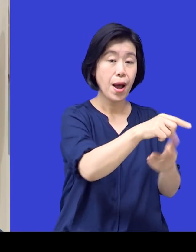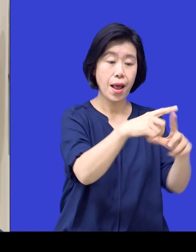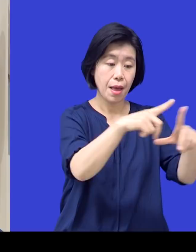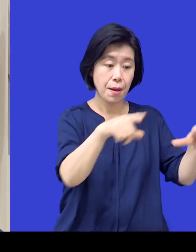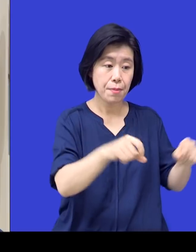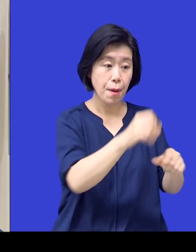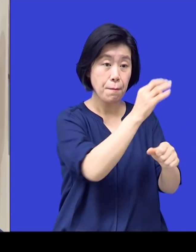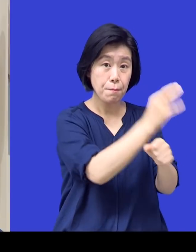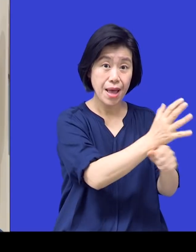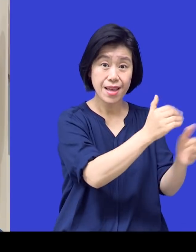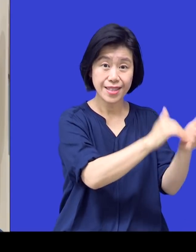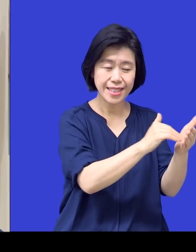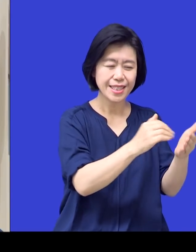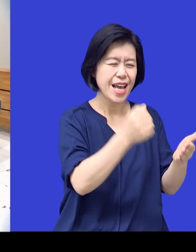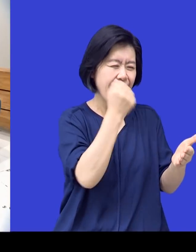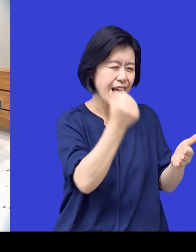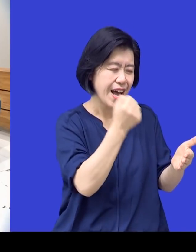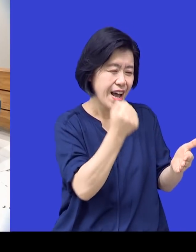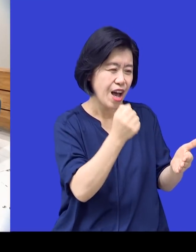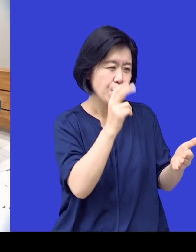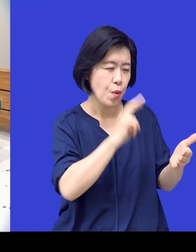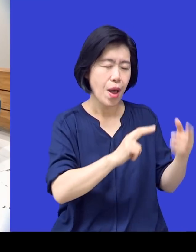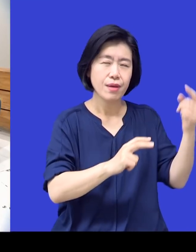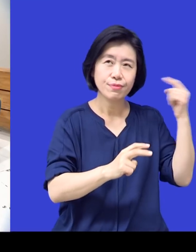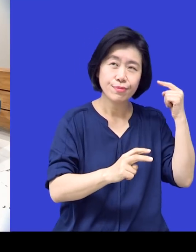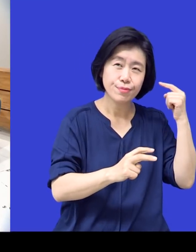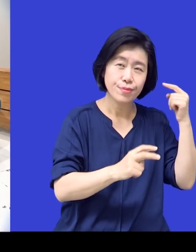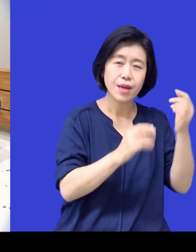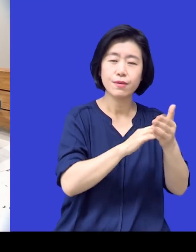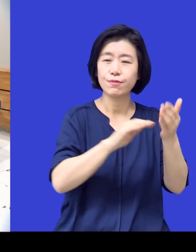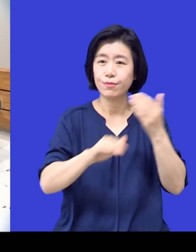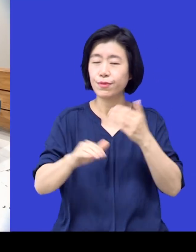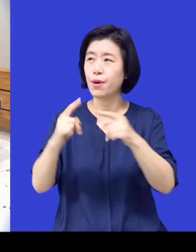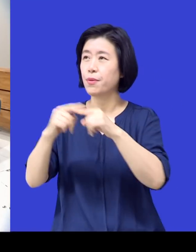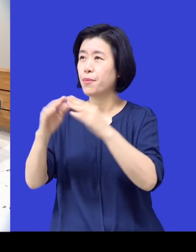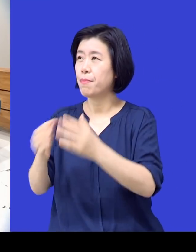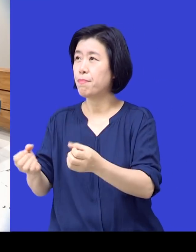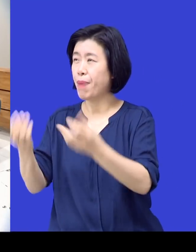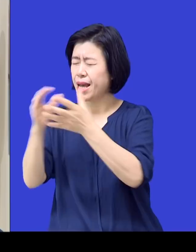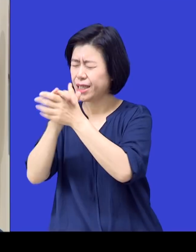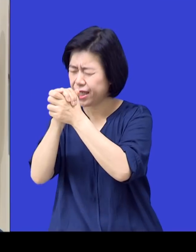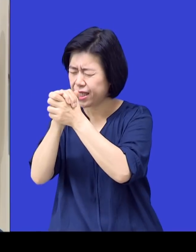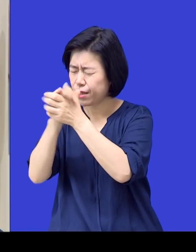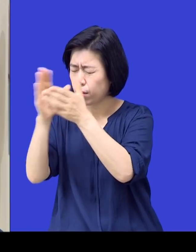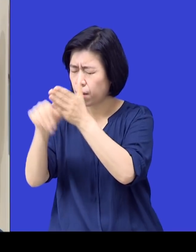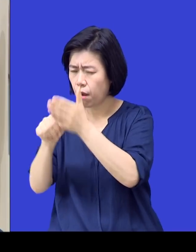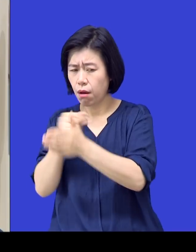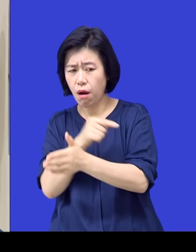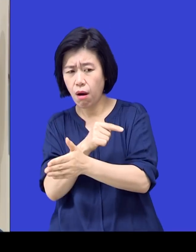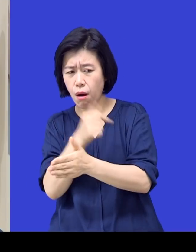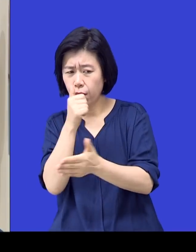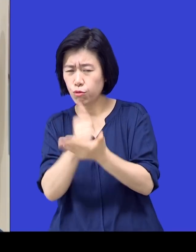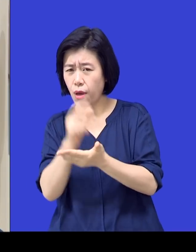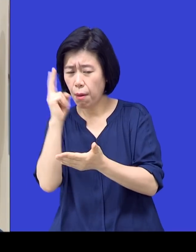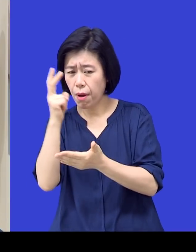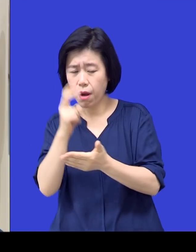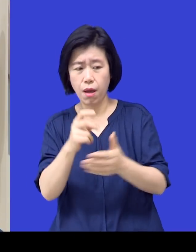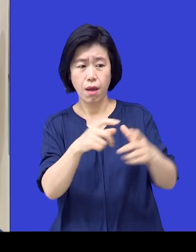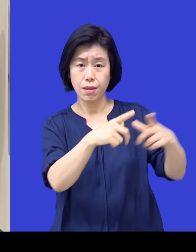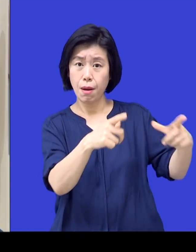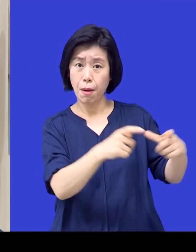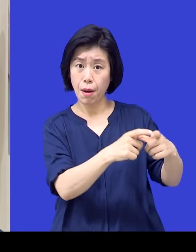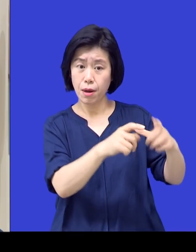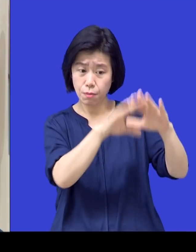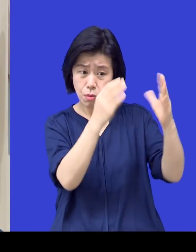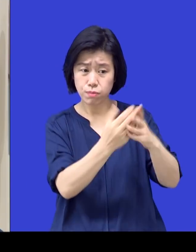그거 다 버리고 남 주고 그런 다음에 또 다시 사 모아요. 예. 왜냐하면 결국엔 또 다시 돌아오니까.